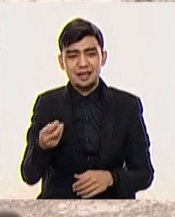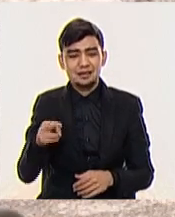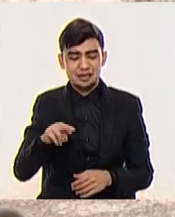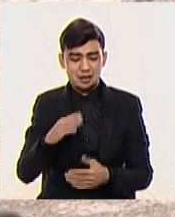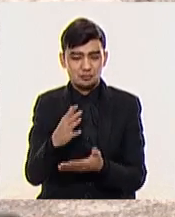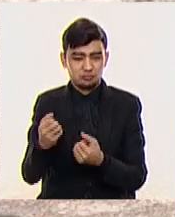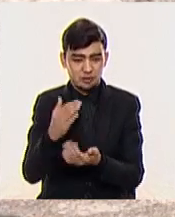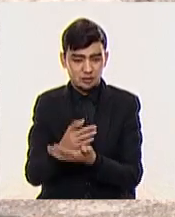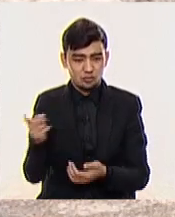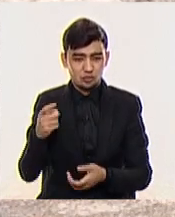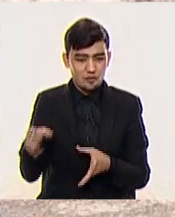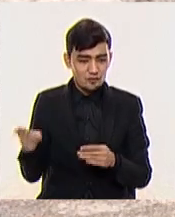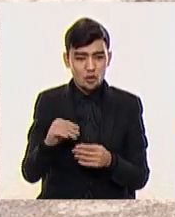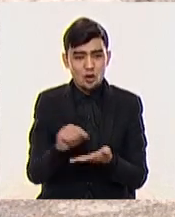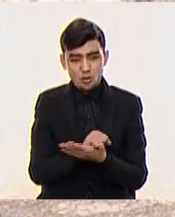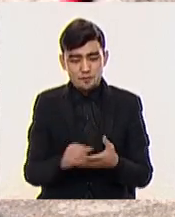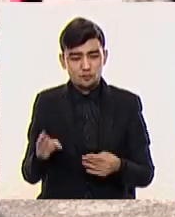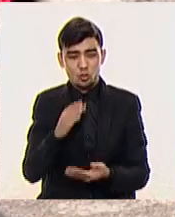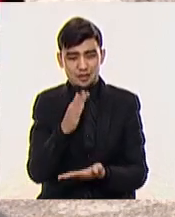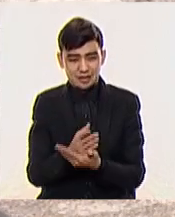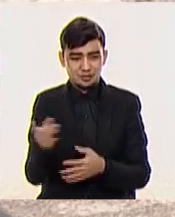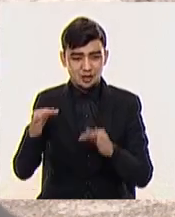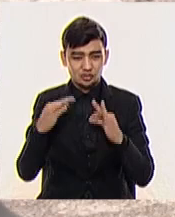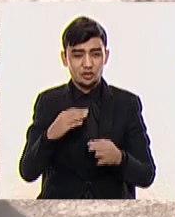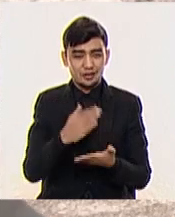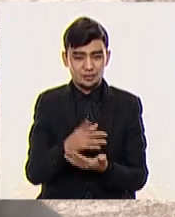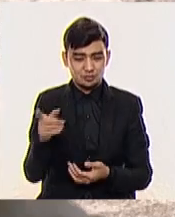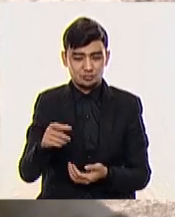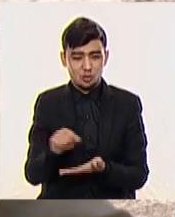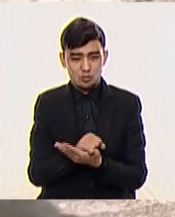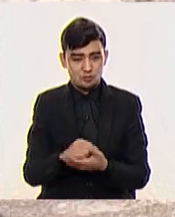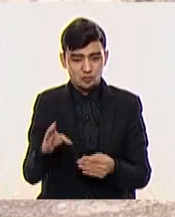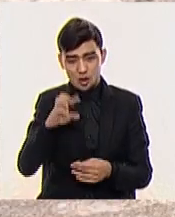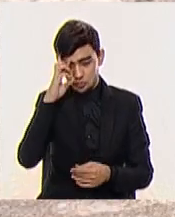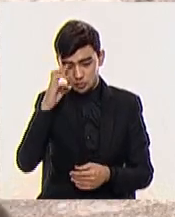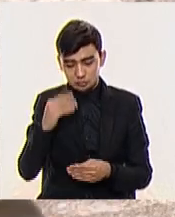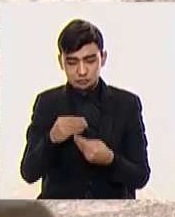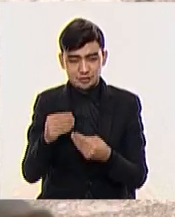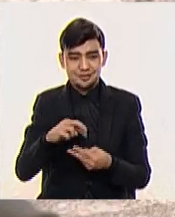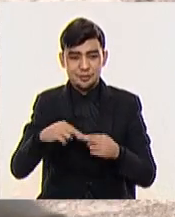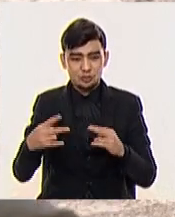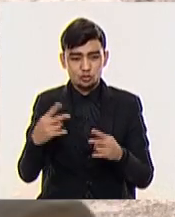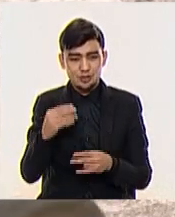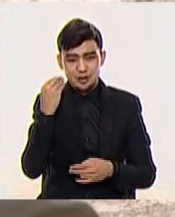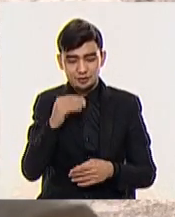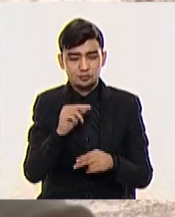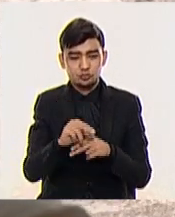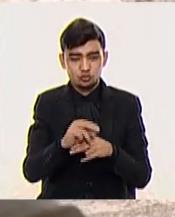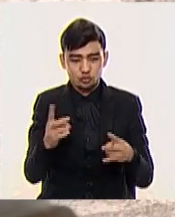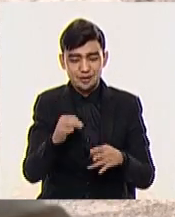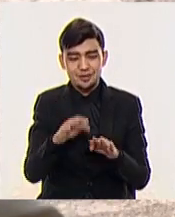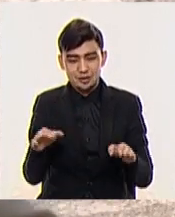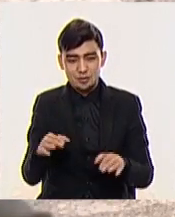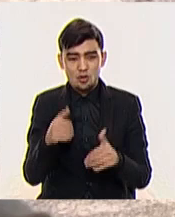В частной школе есть все необходимые лицензии и разрешения. Они получают дотацию от государства. Взамен должны дать качественное образование